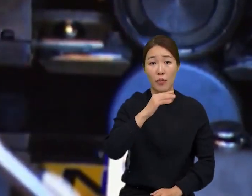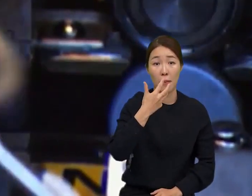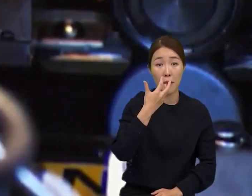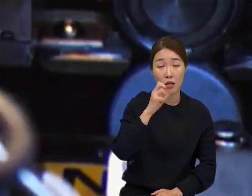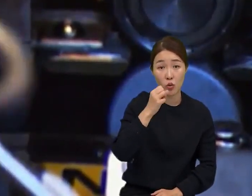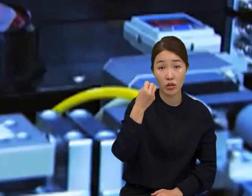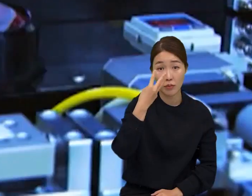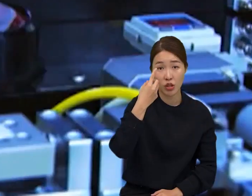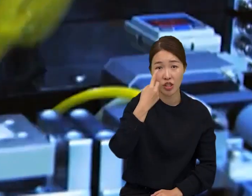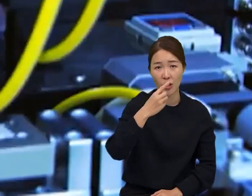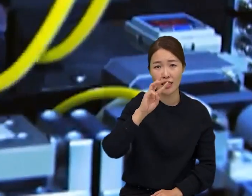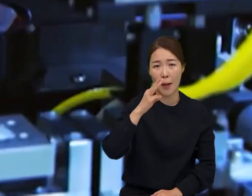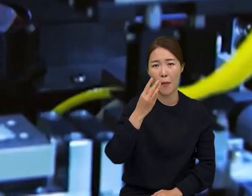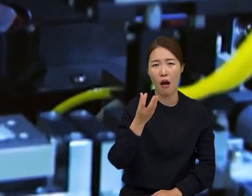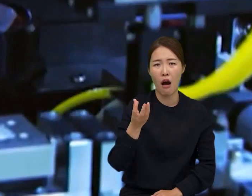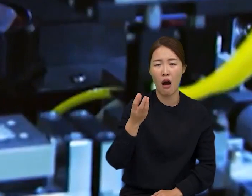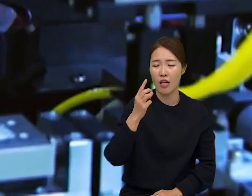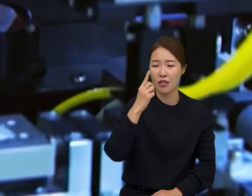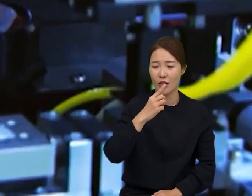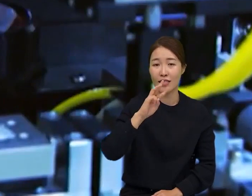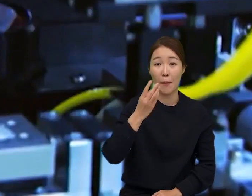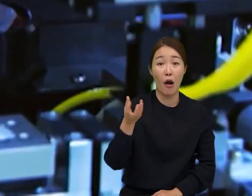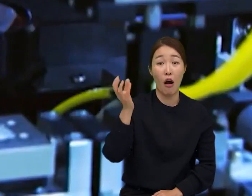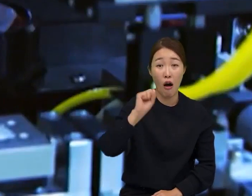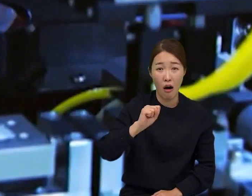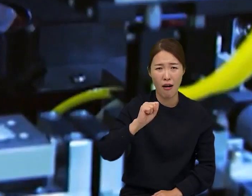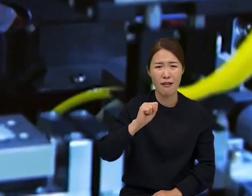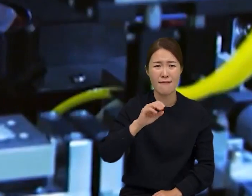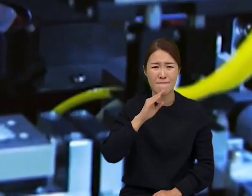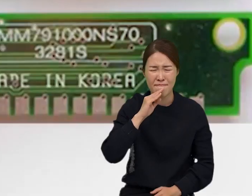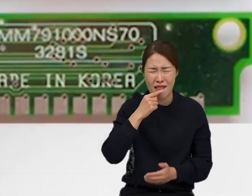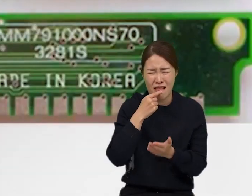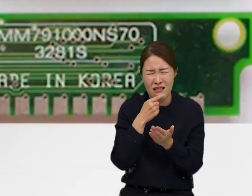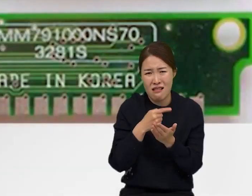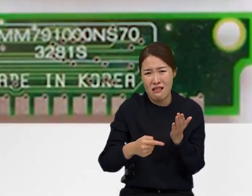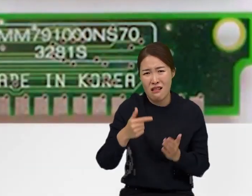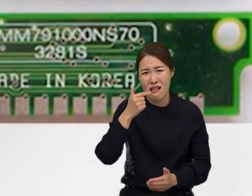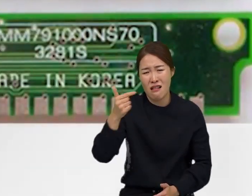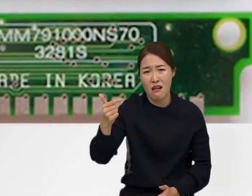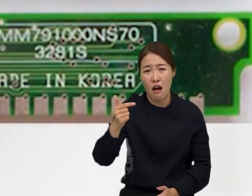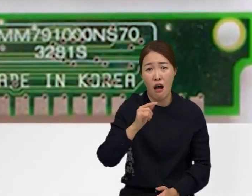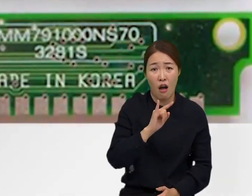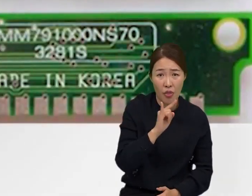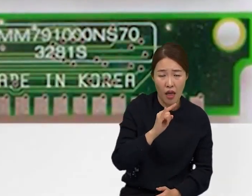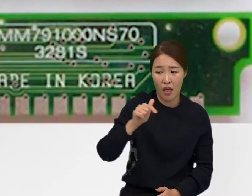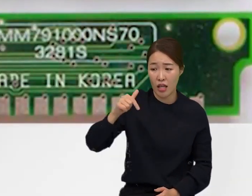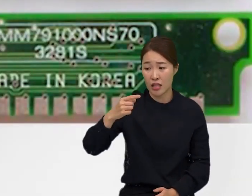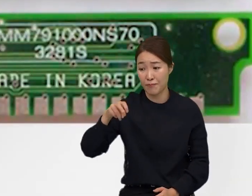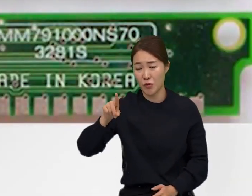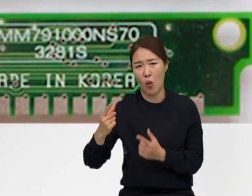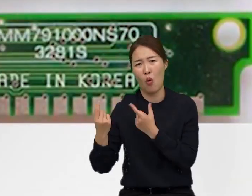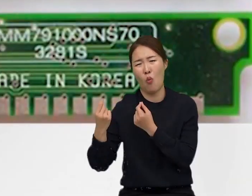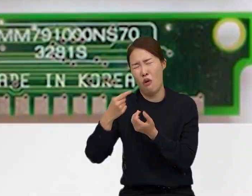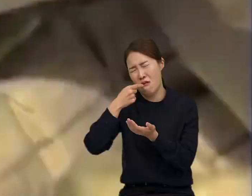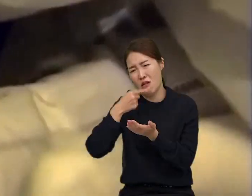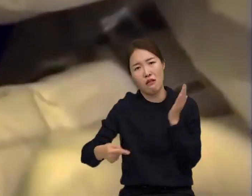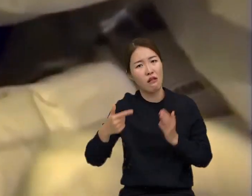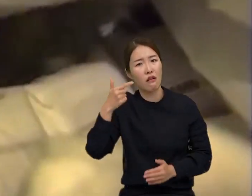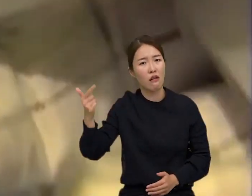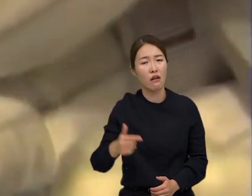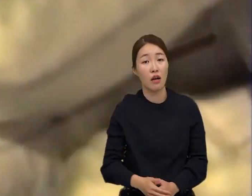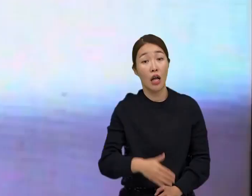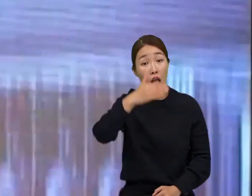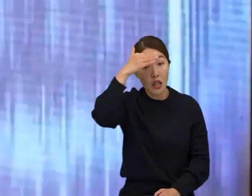1985년 삼성은 1,300억 원의 천문학적 손실을 보았으며 현대와 금성도 마찬가지였다.